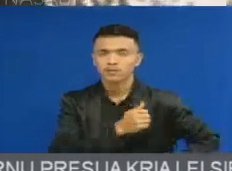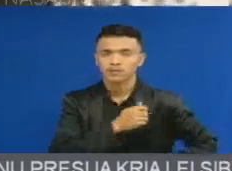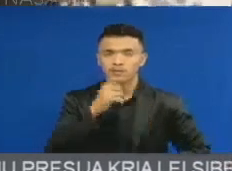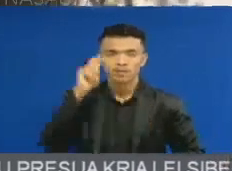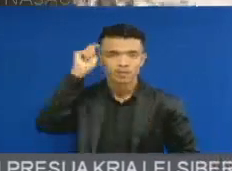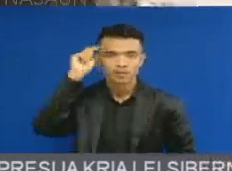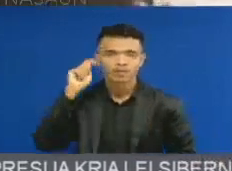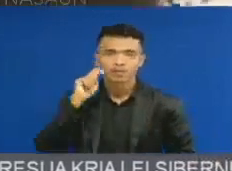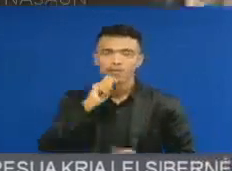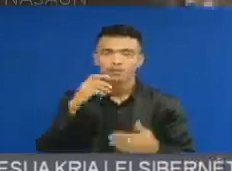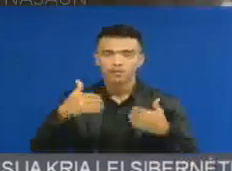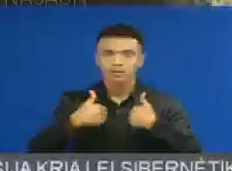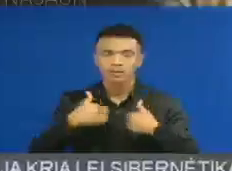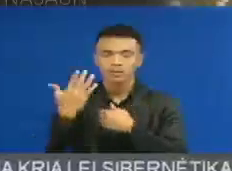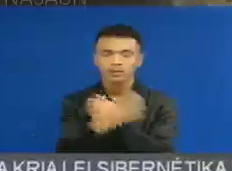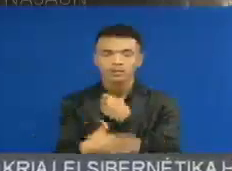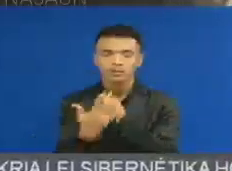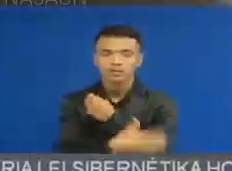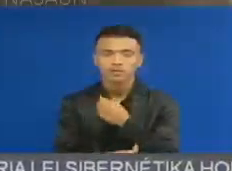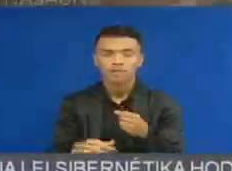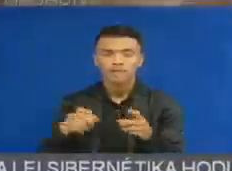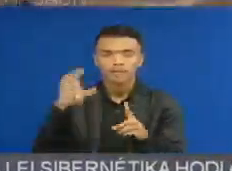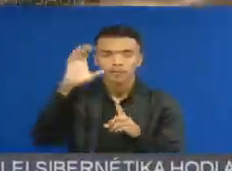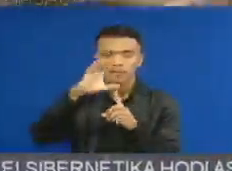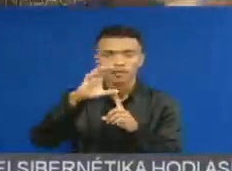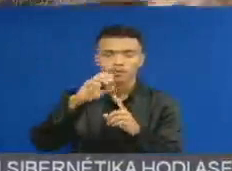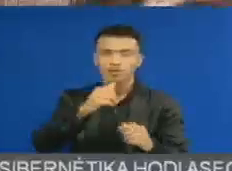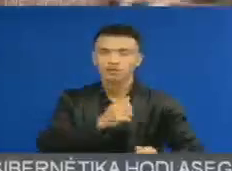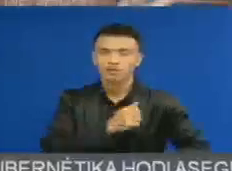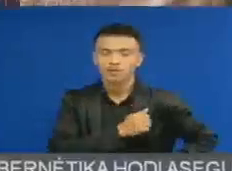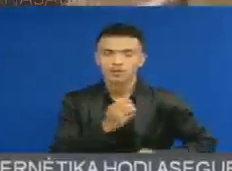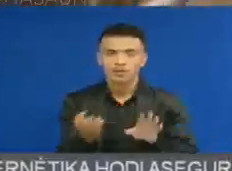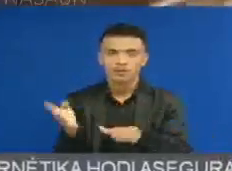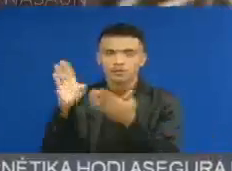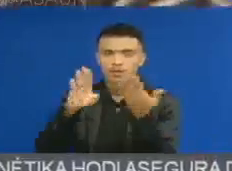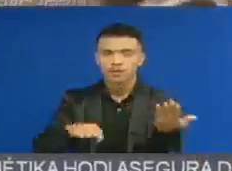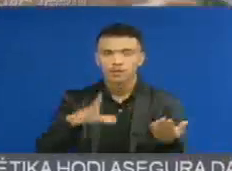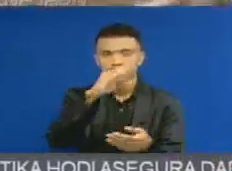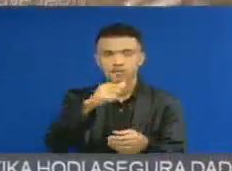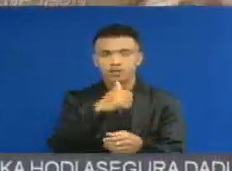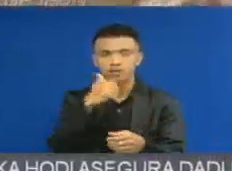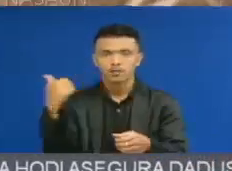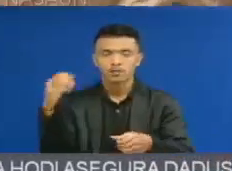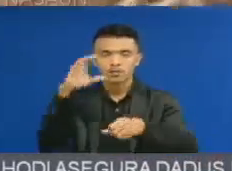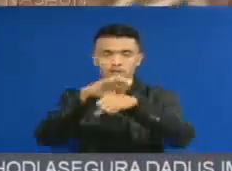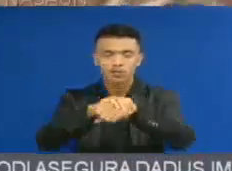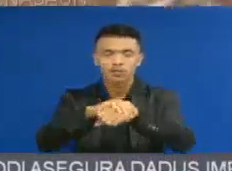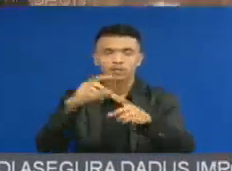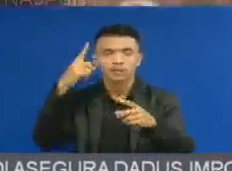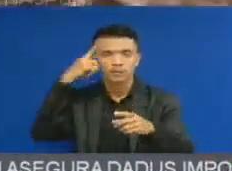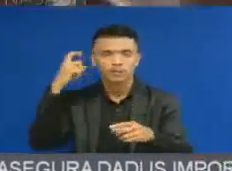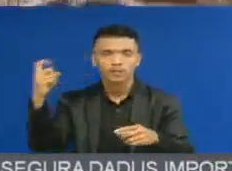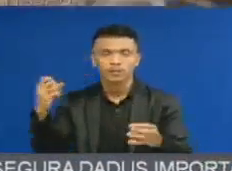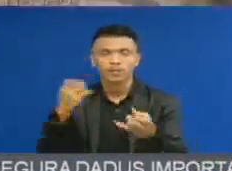matang ruak iha railaran. Komandante Falentil balung mate no balung kaptura. Mai be behi pa ukung rasikan